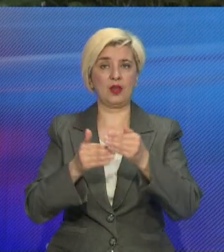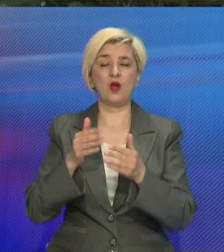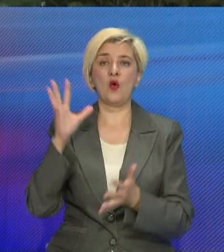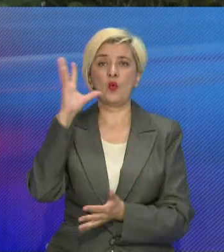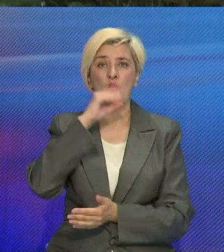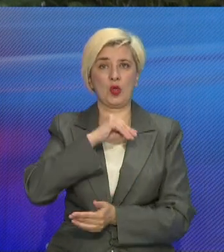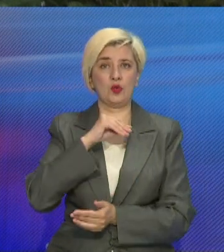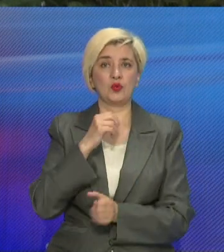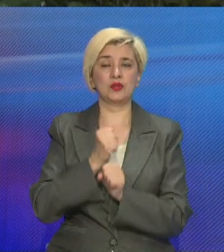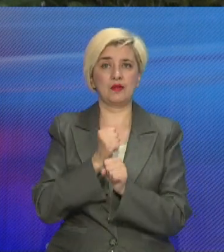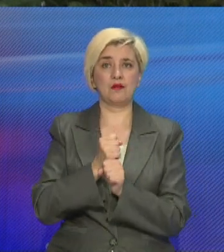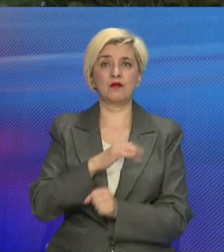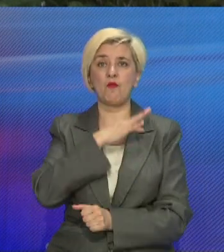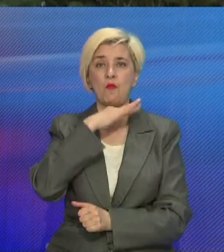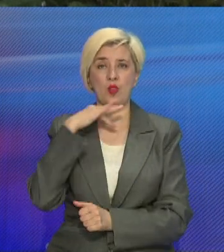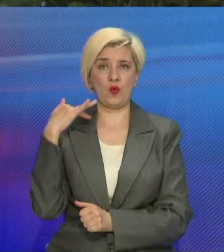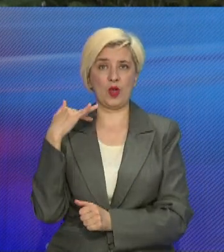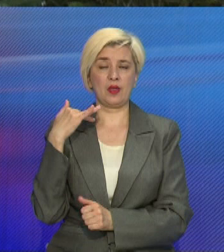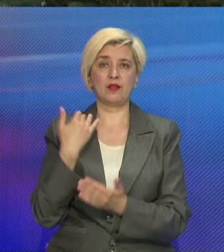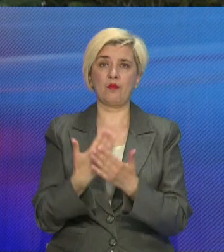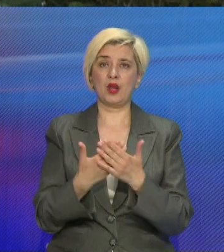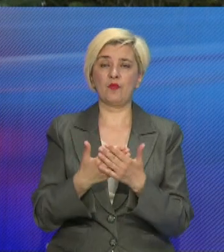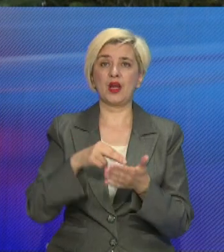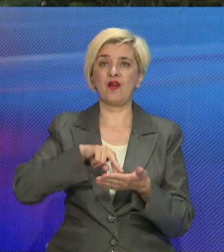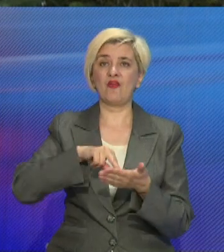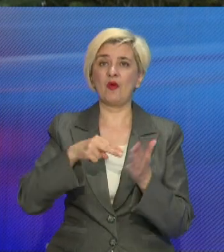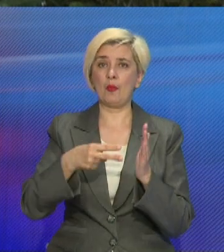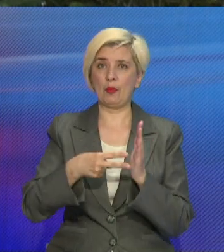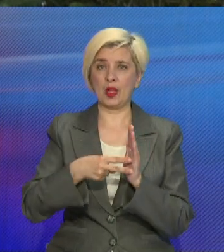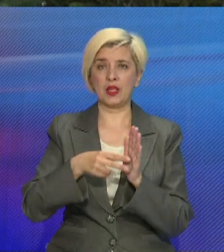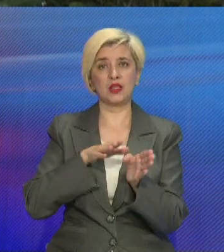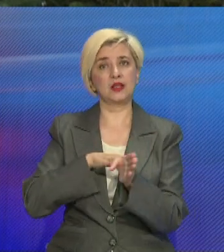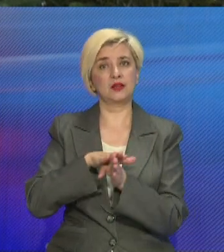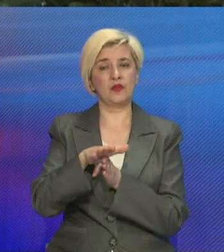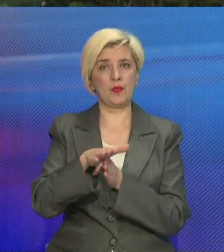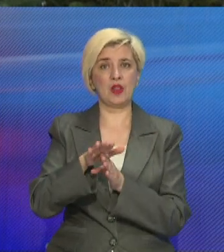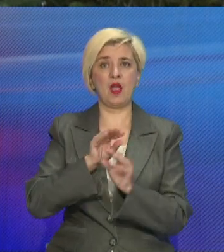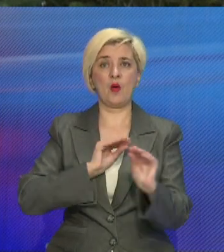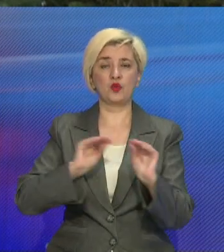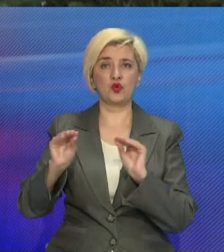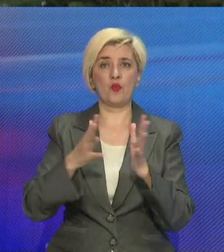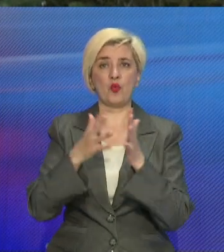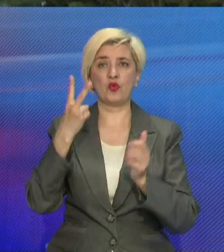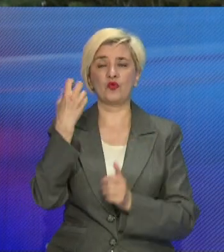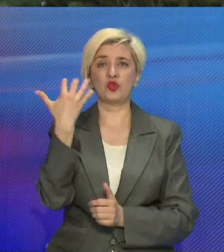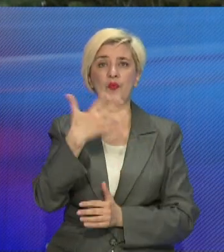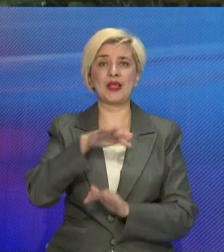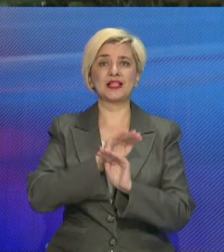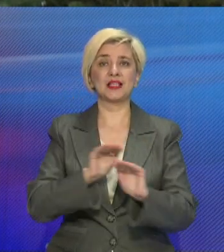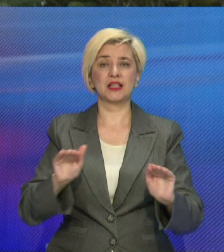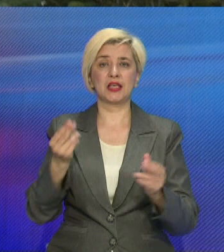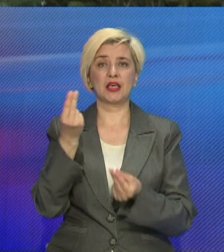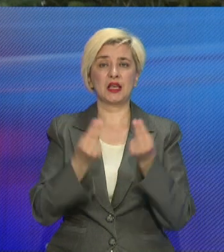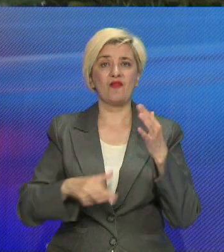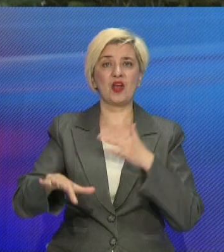многое. Например, в рамках реализации плана обустроено более 250 детских игровых площадок,